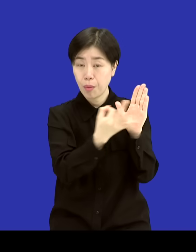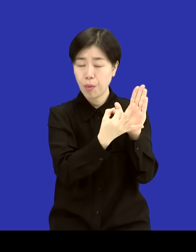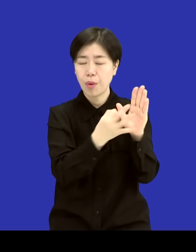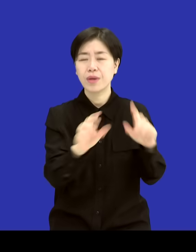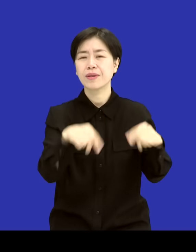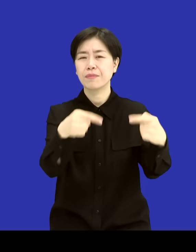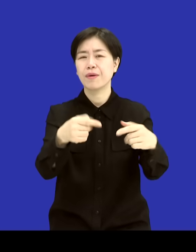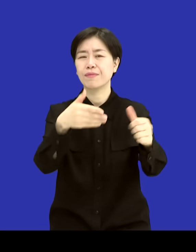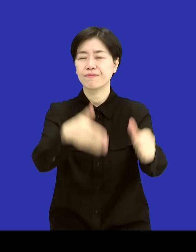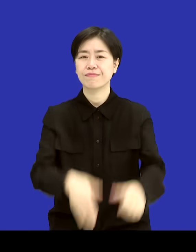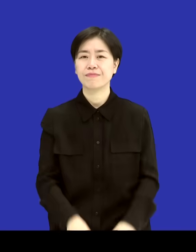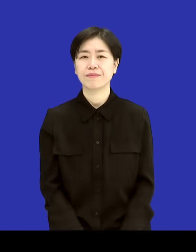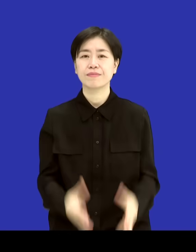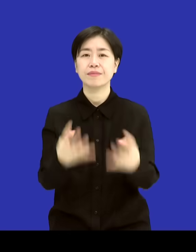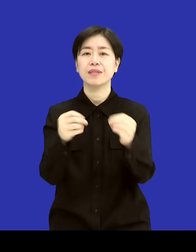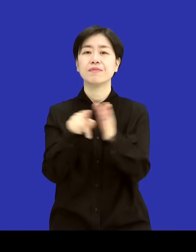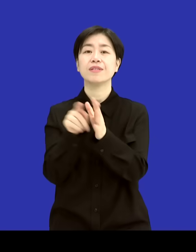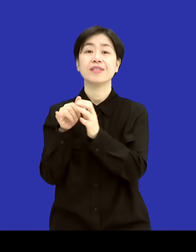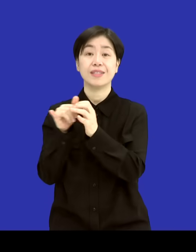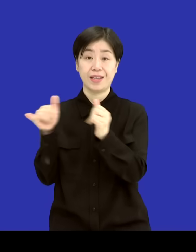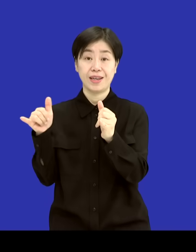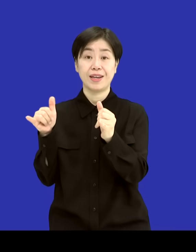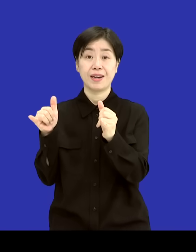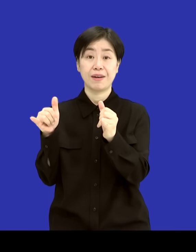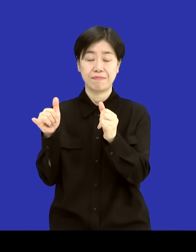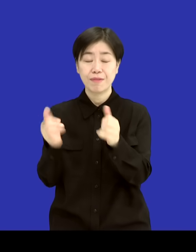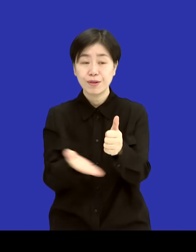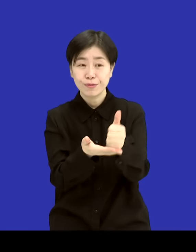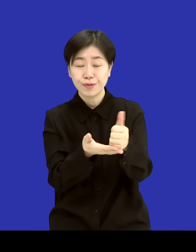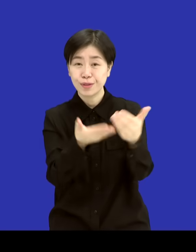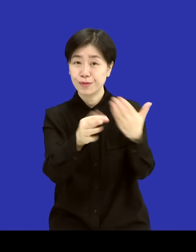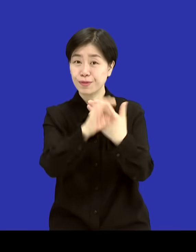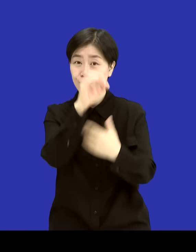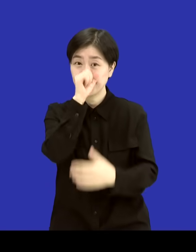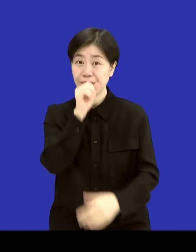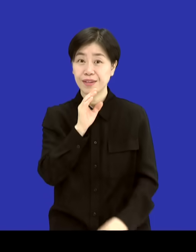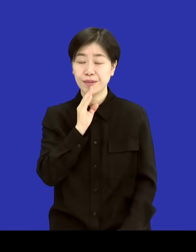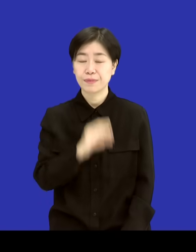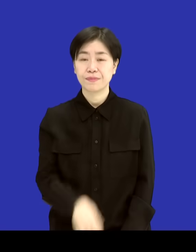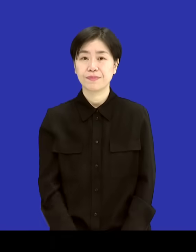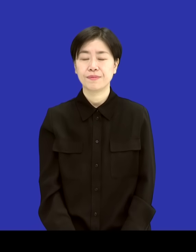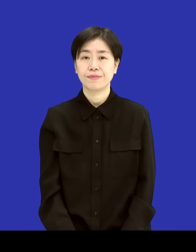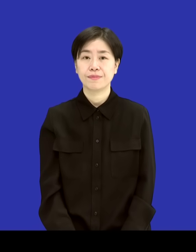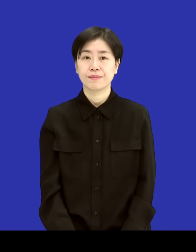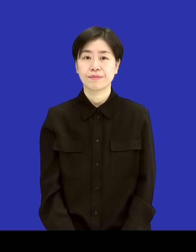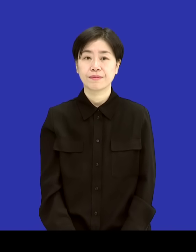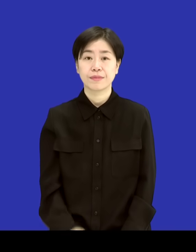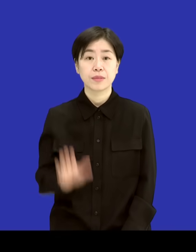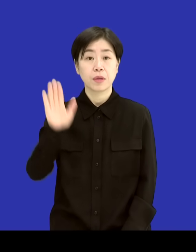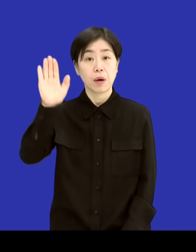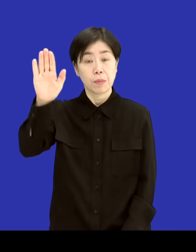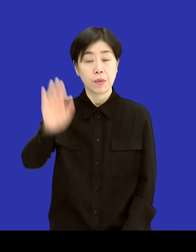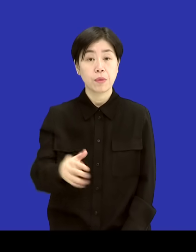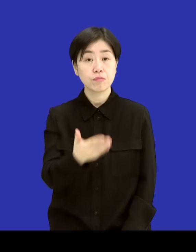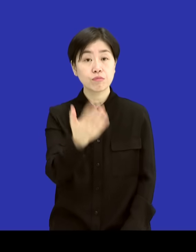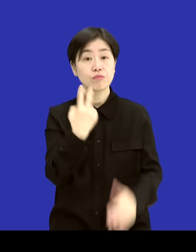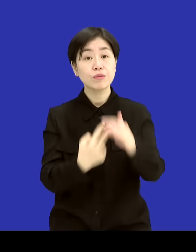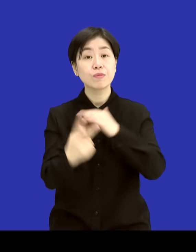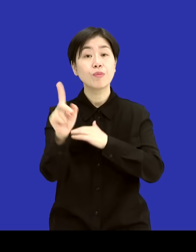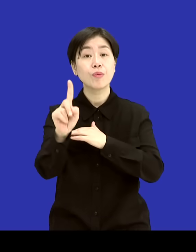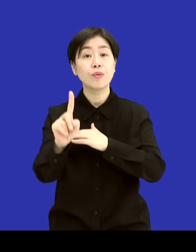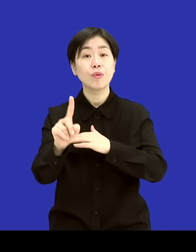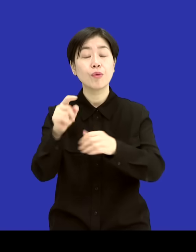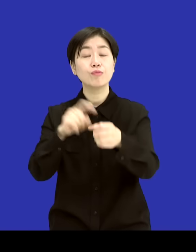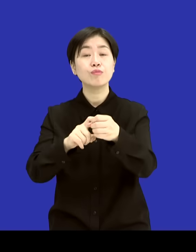또 크리스천들이 함께 가서 응원해 주시면 좋겠네요. 이제 그러면 이제 신동을 다니시니까 앞으로 뭐 이제 뭐 목사